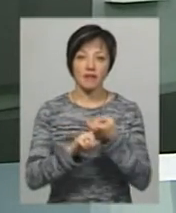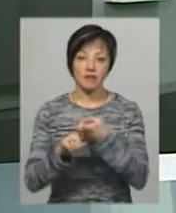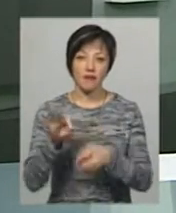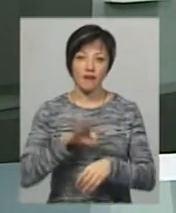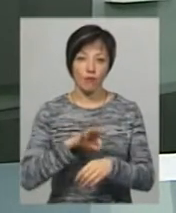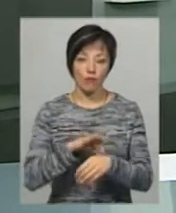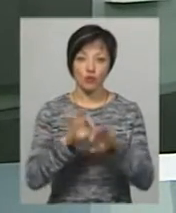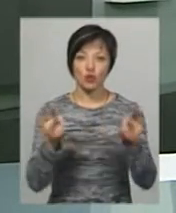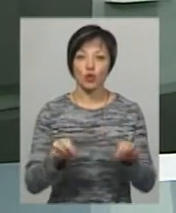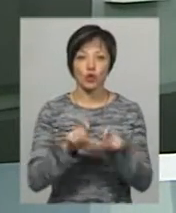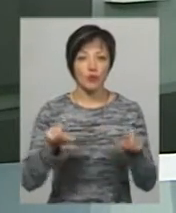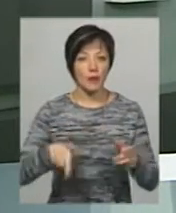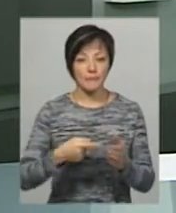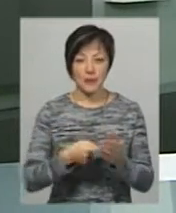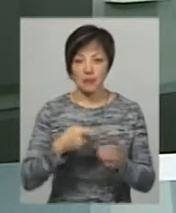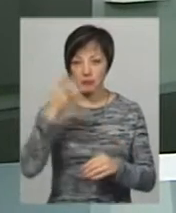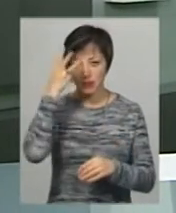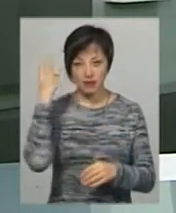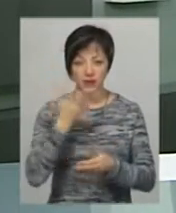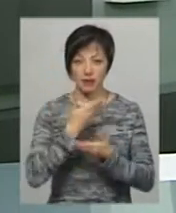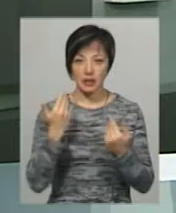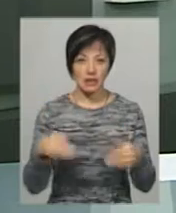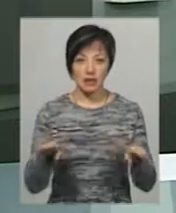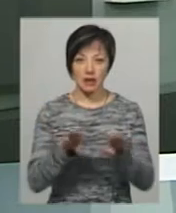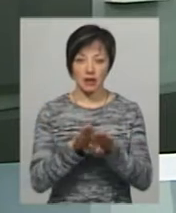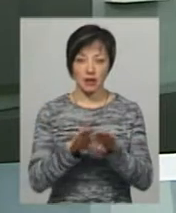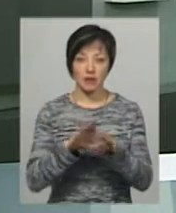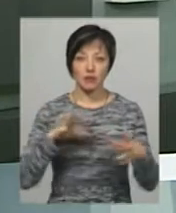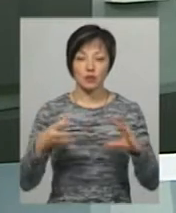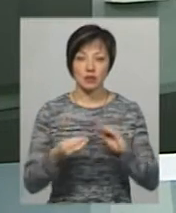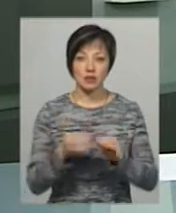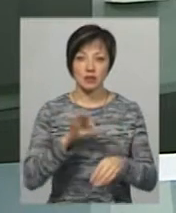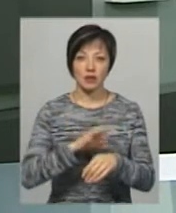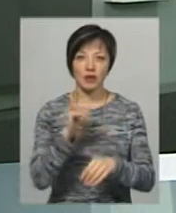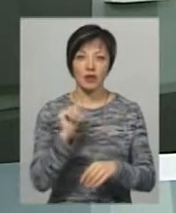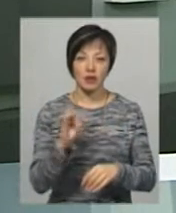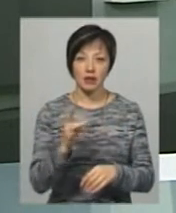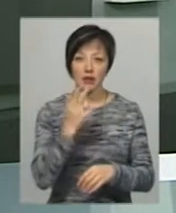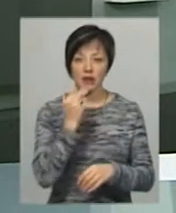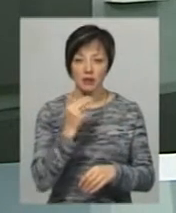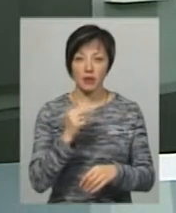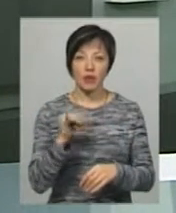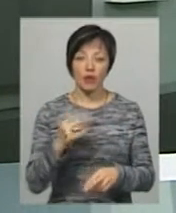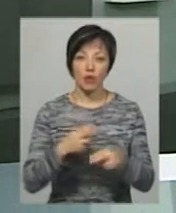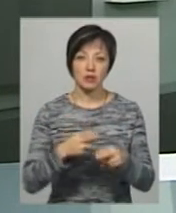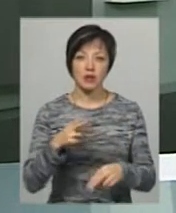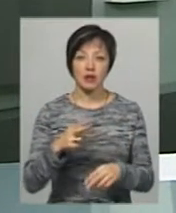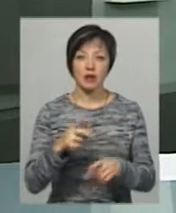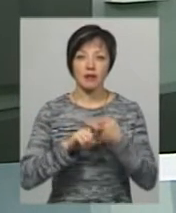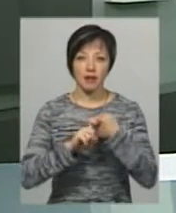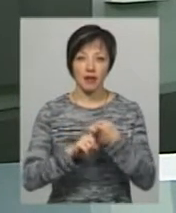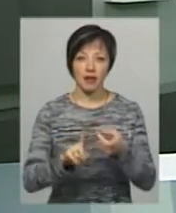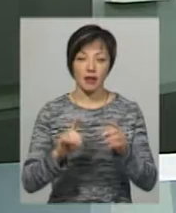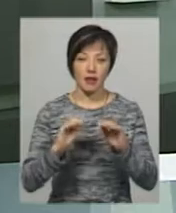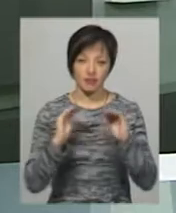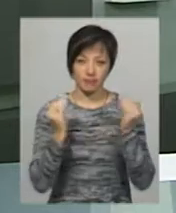хвороб. Жодна школа міста Хмельницького не закрита на карантин внаслідок захворюваності на кір, грип та гострі респіраторні